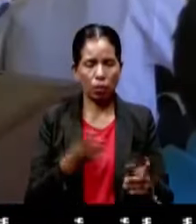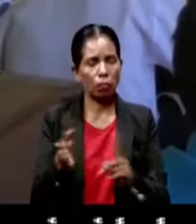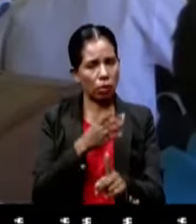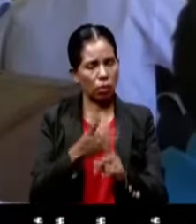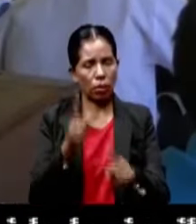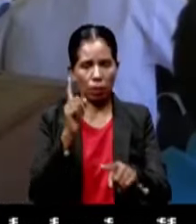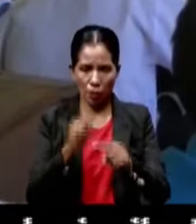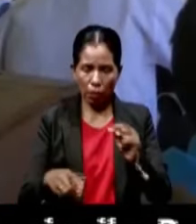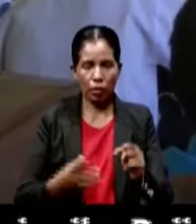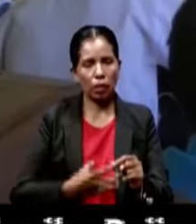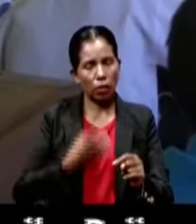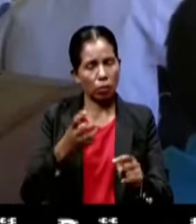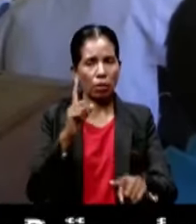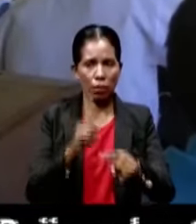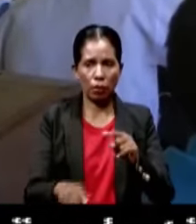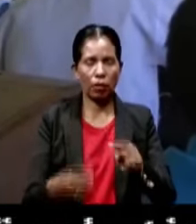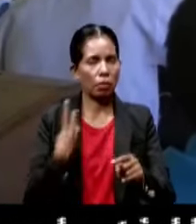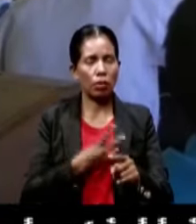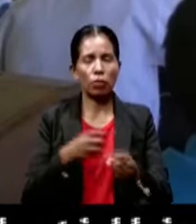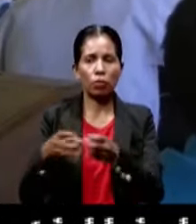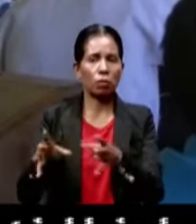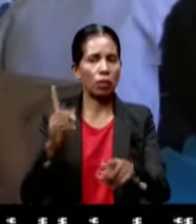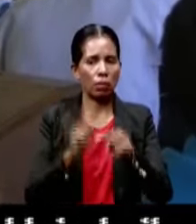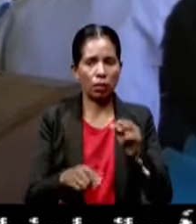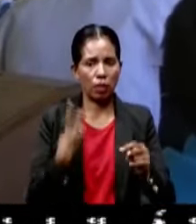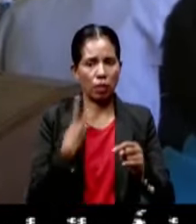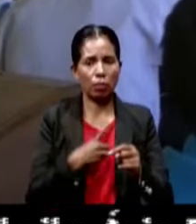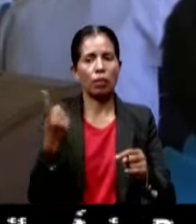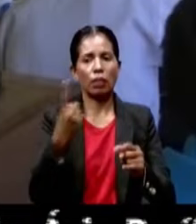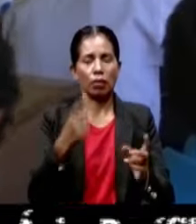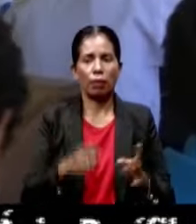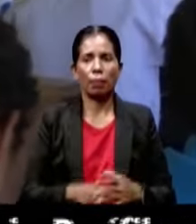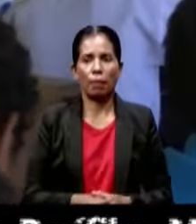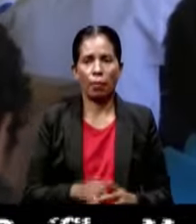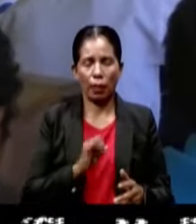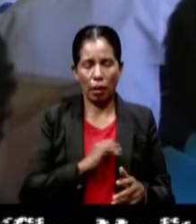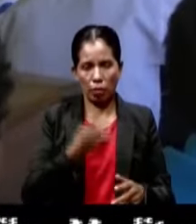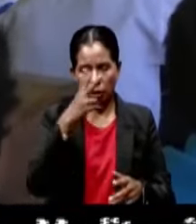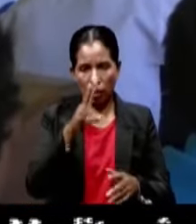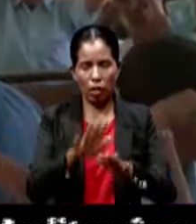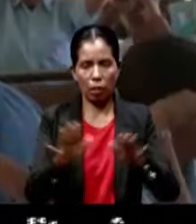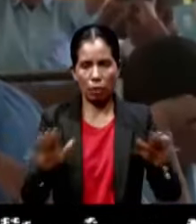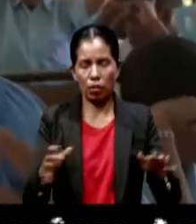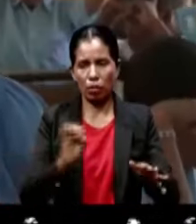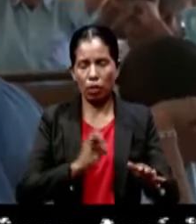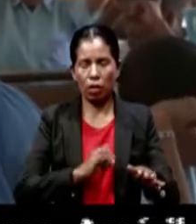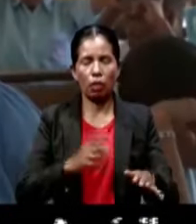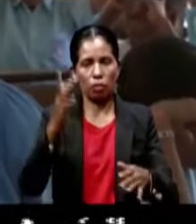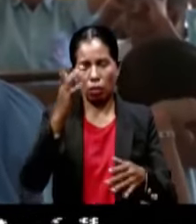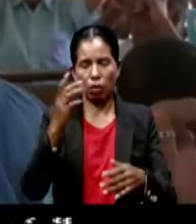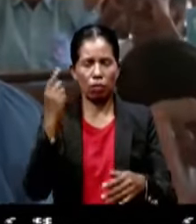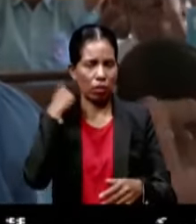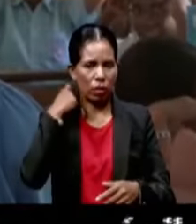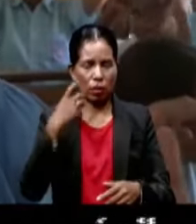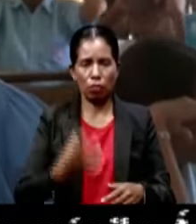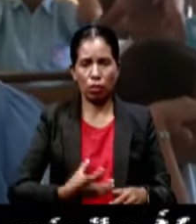ame tu bako mos labele, ya ame tu sik mos labele. Anta ame asane de Aku kando labar sira kana hamba sa asbes hoten saung. Kando